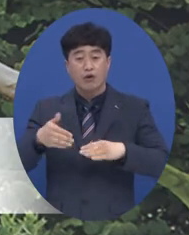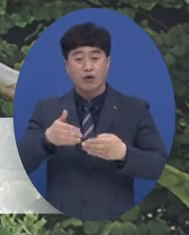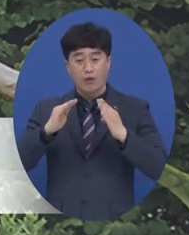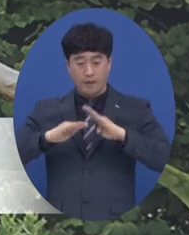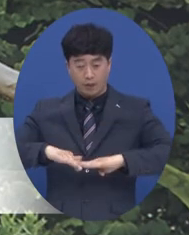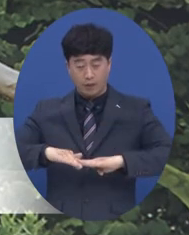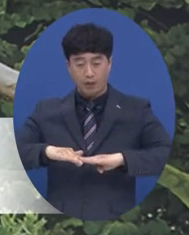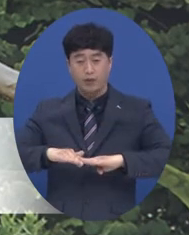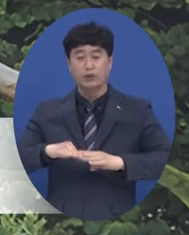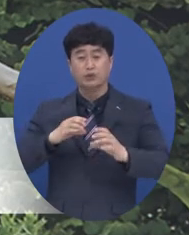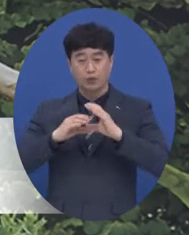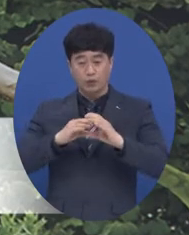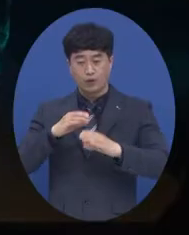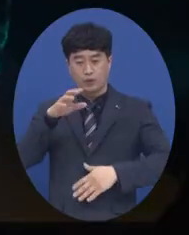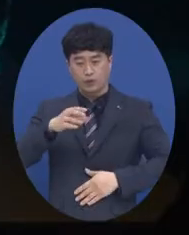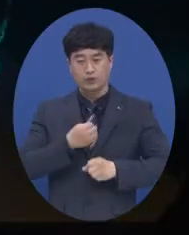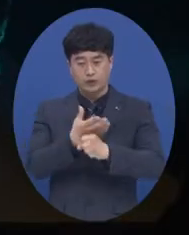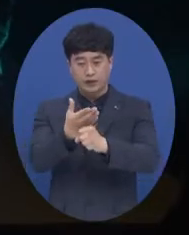기자가 담았습니다.